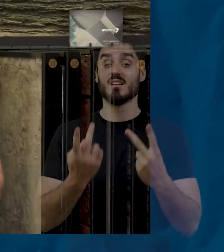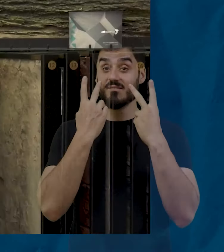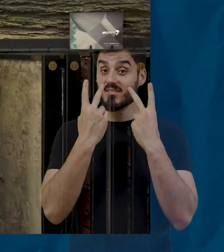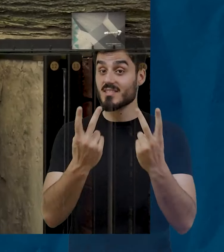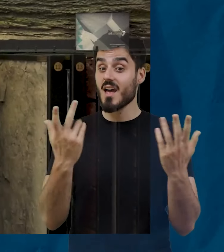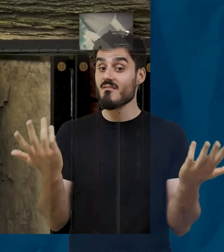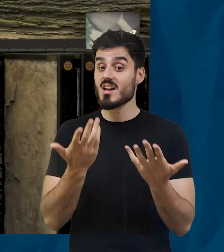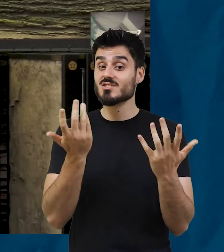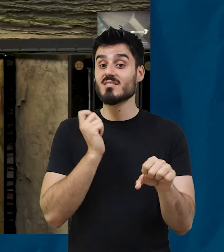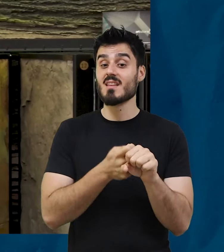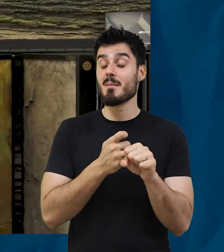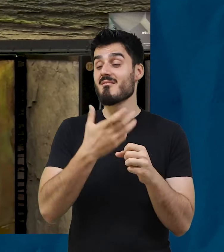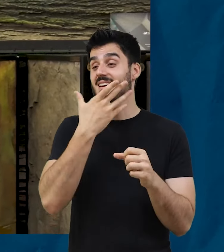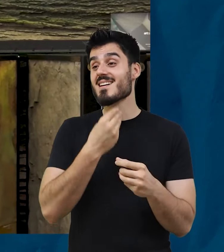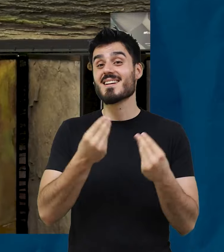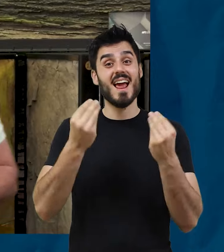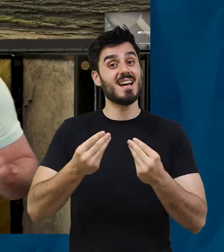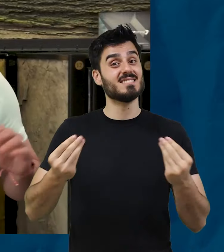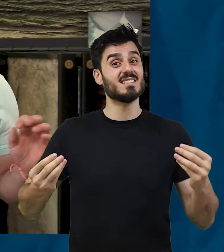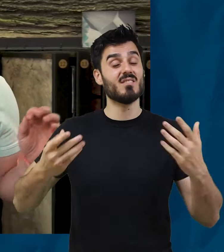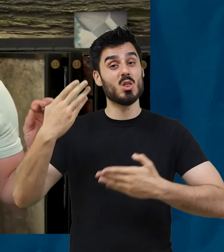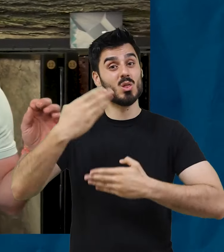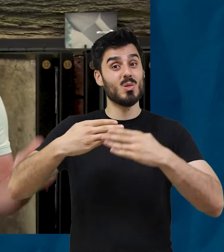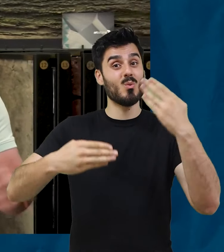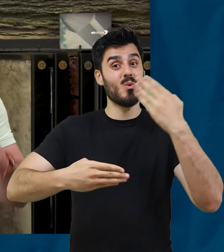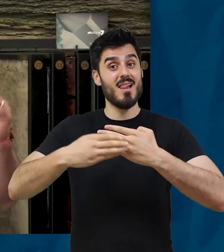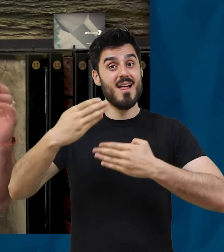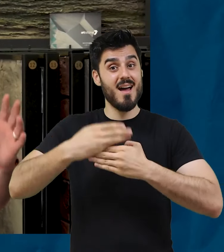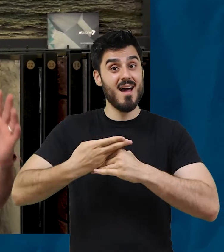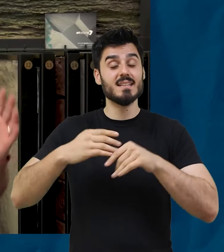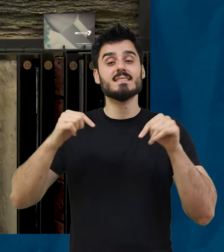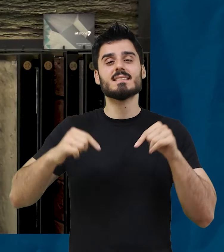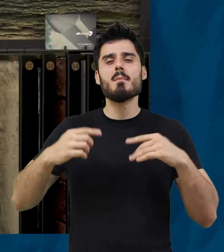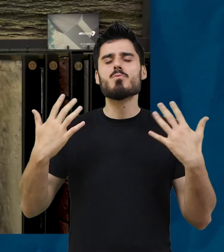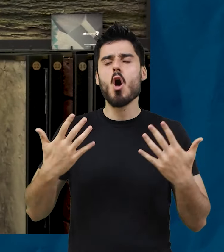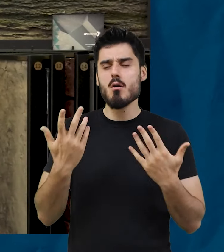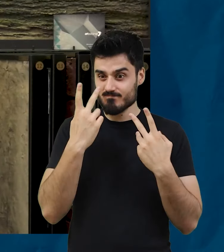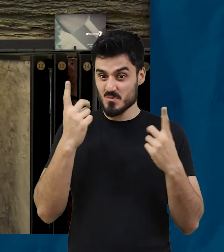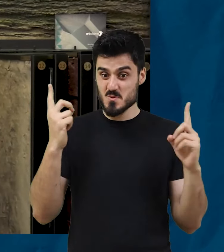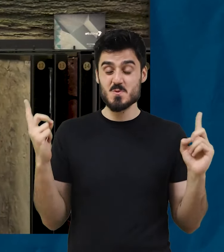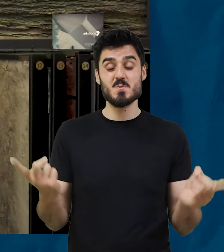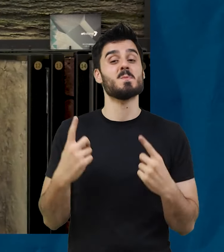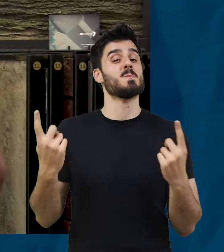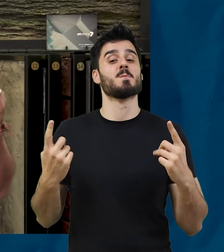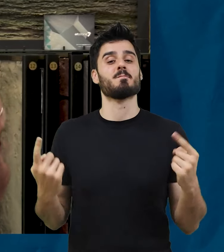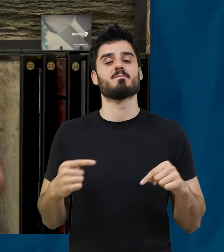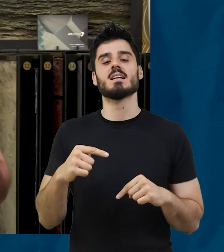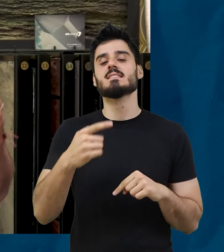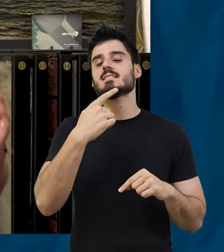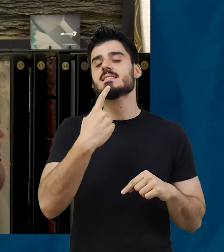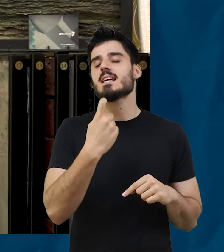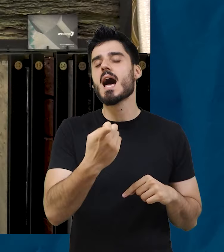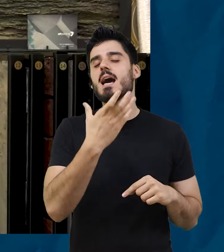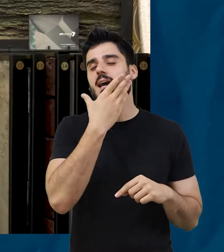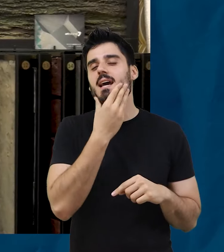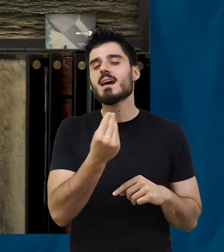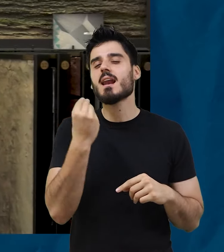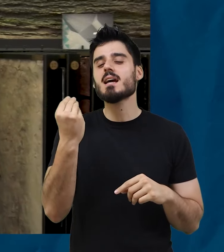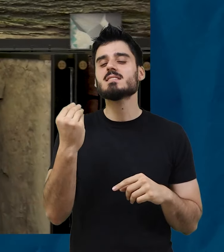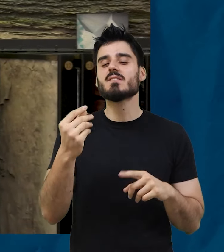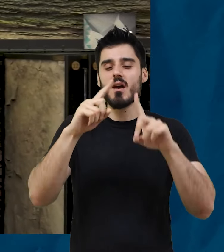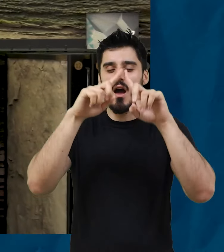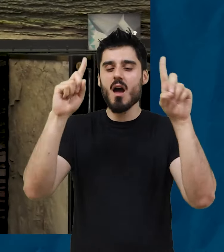Видяхте как направихме нашите декоративни тухлички. Сега обаче ще ви покажа нещо много по-впечатляващо. Става въпрос за декоративни арт-пана,